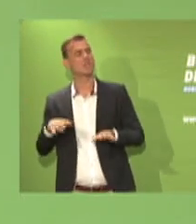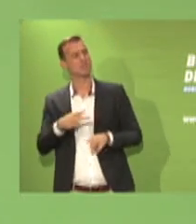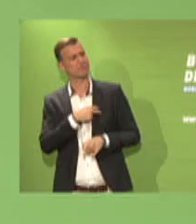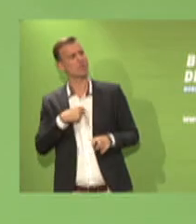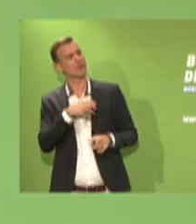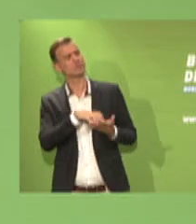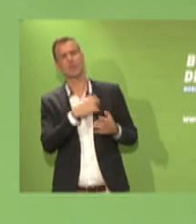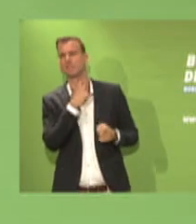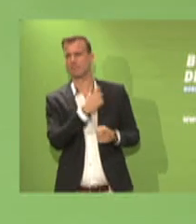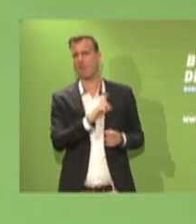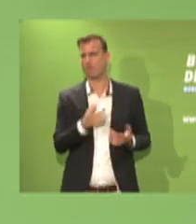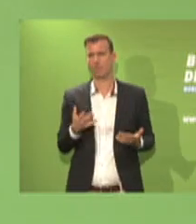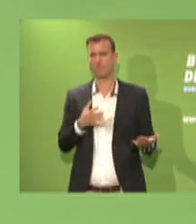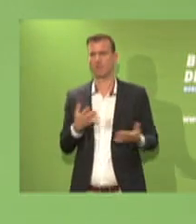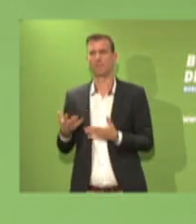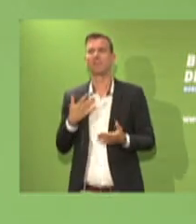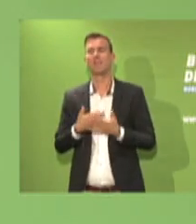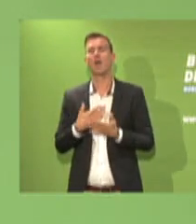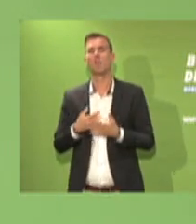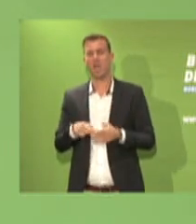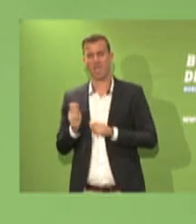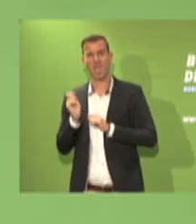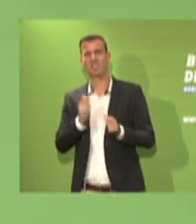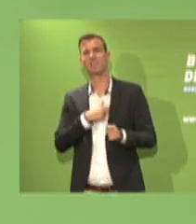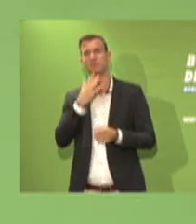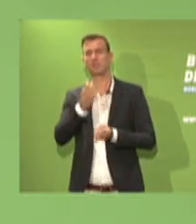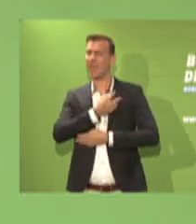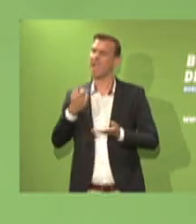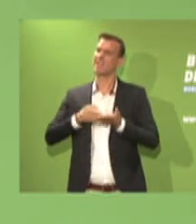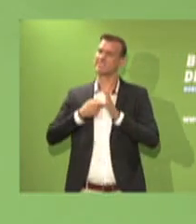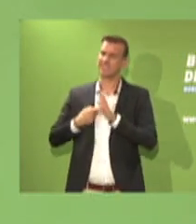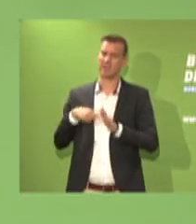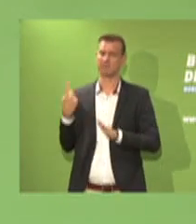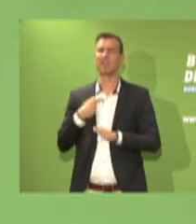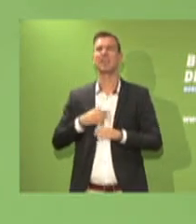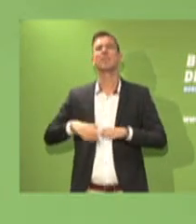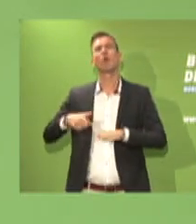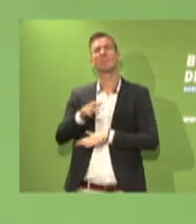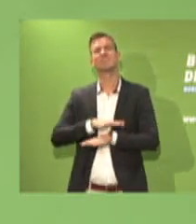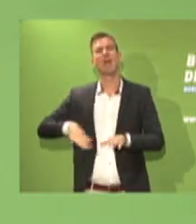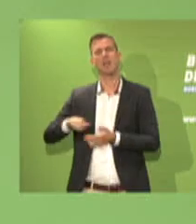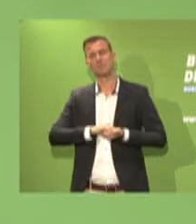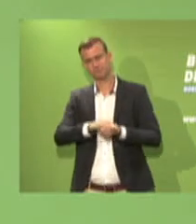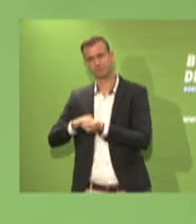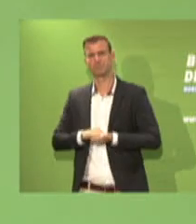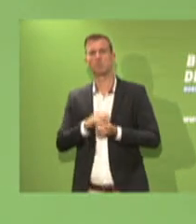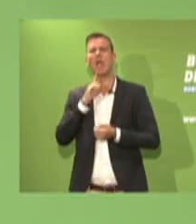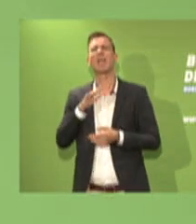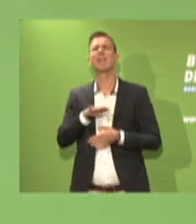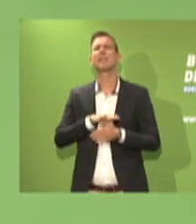wünsche ich mir, dass wir in diesem Antrag nicht nur ein deutliches Signal setzen, dass wir als Land zusammenhalten und nicht sozusagen als Region